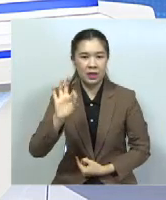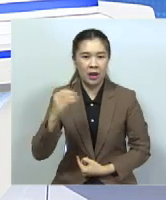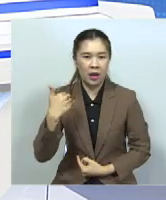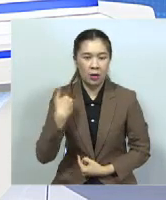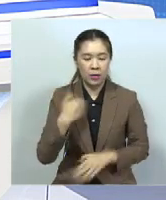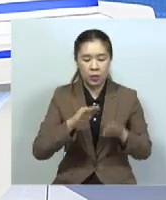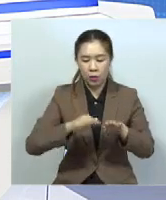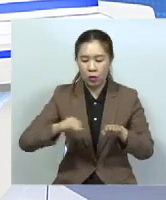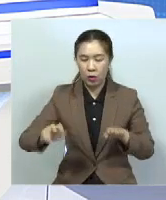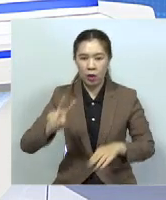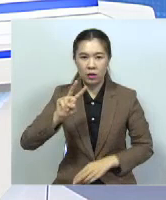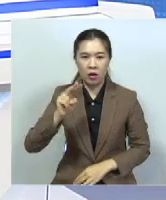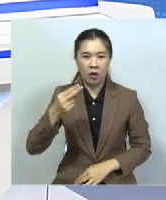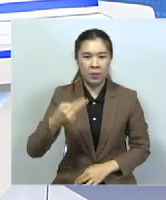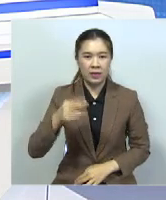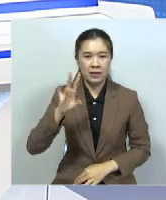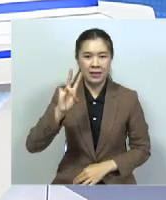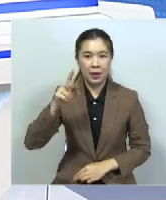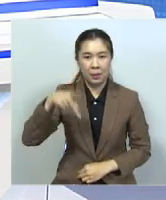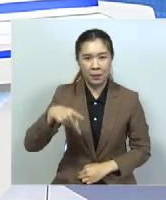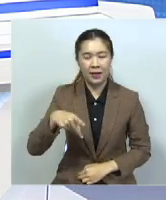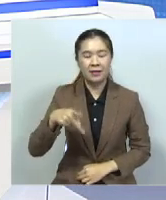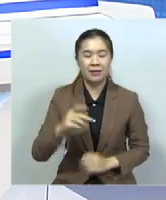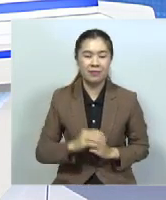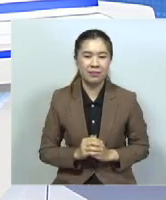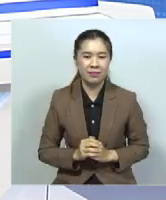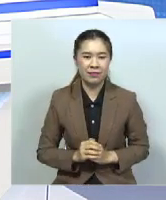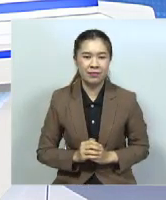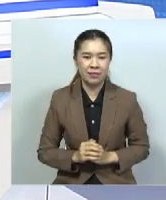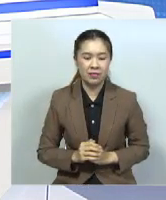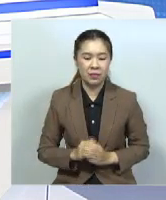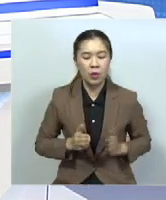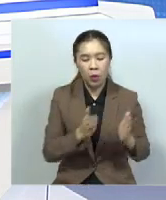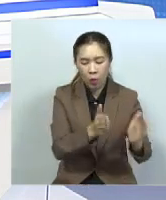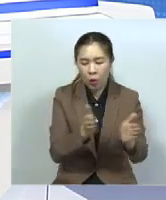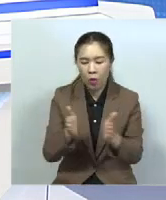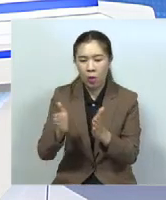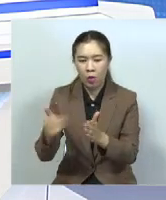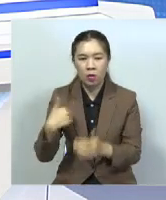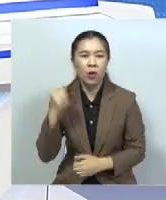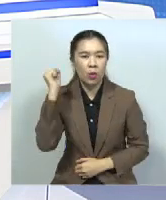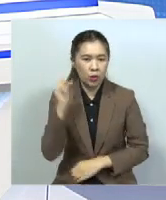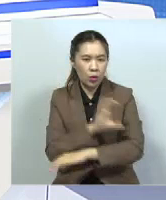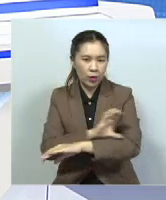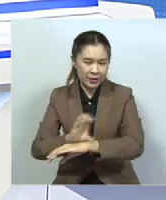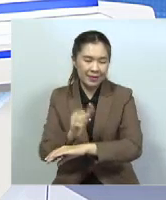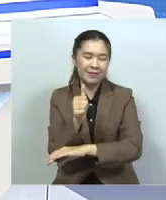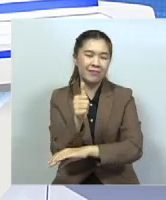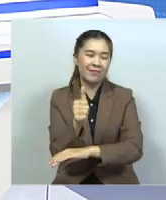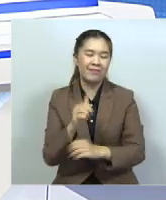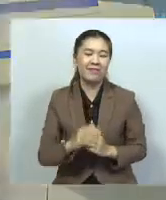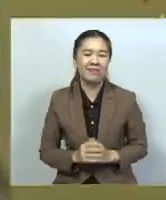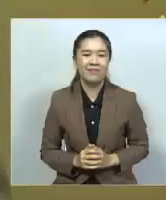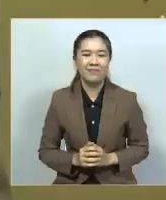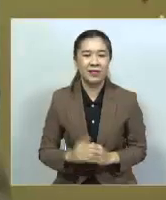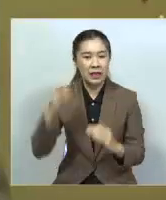27,000 คันแล้วก็ขอความร่วมมือประชาชนที่ต้องเน้นย้ำกันอีกครั้งหนึ่งก็คือหลีกเลี่ยงเส้นทางแล้วก็ใช้รถขนส่งสาธารณะนะ